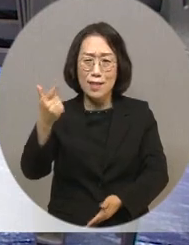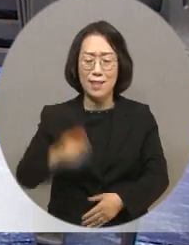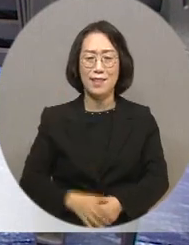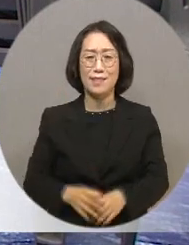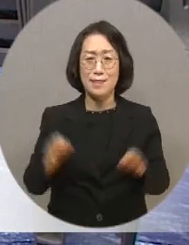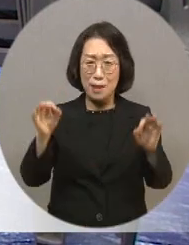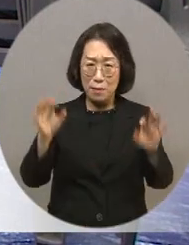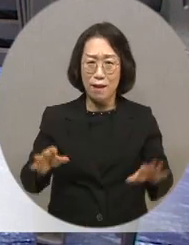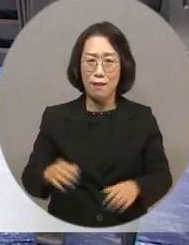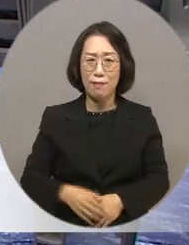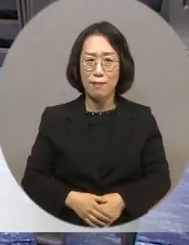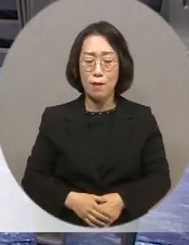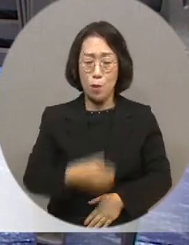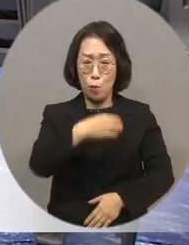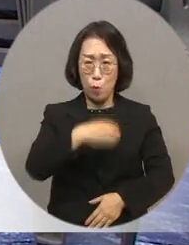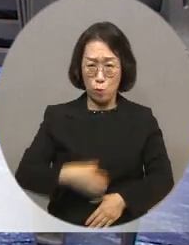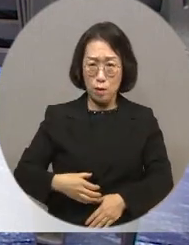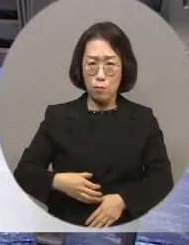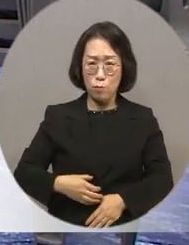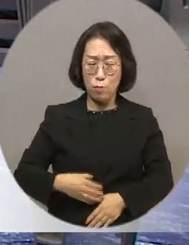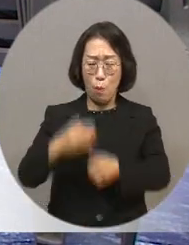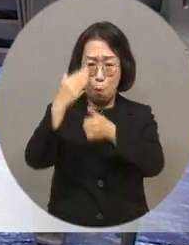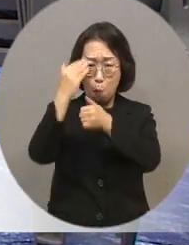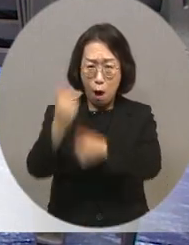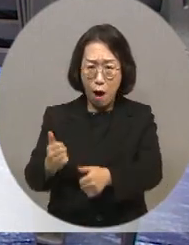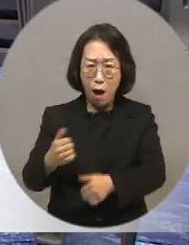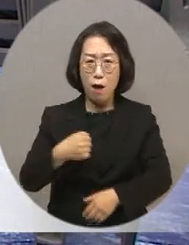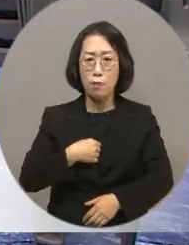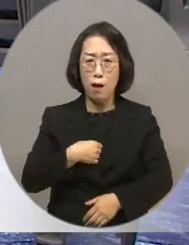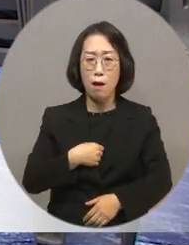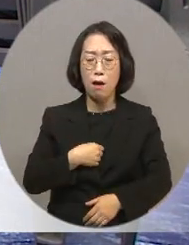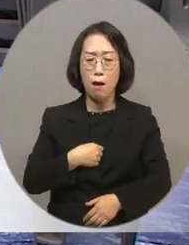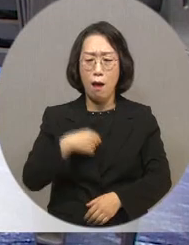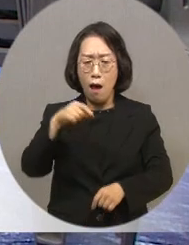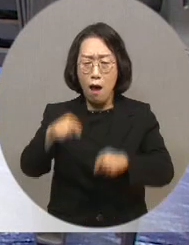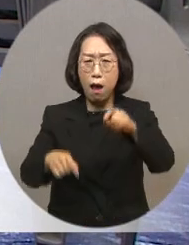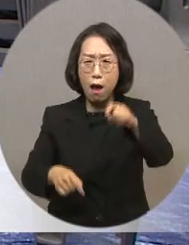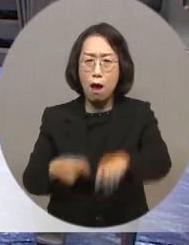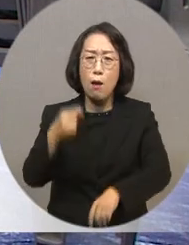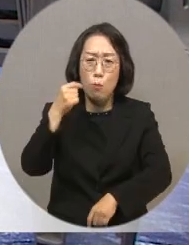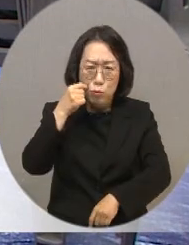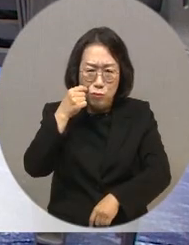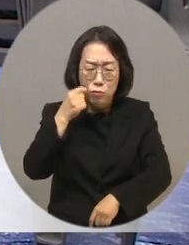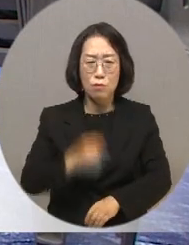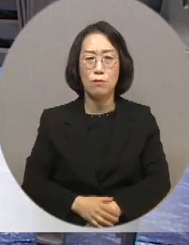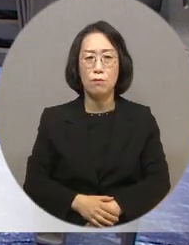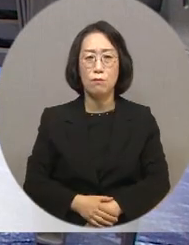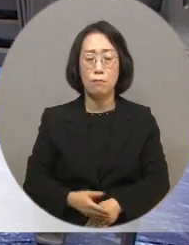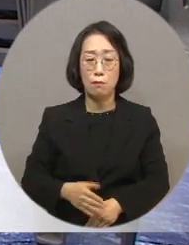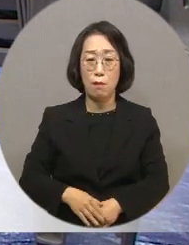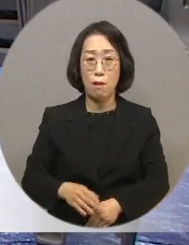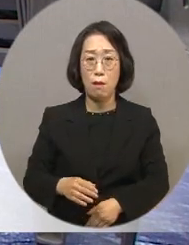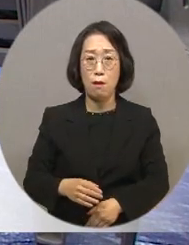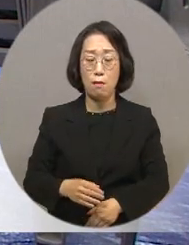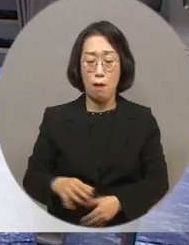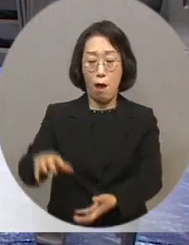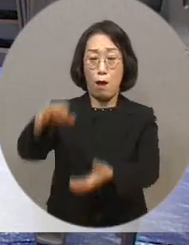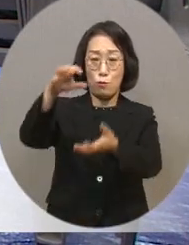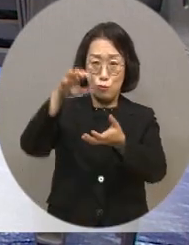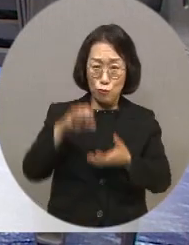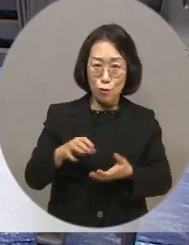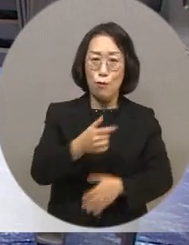됐거든요. 동사무소에서 가져가라고 연락이 왔는데 갈 수가 없어 못 받았어요. 그래서 이번에